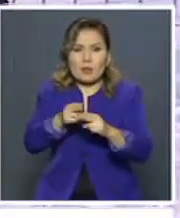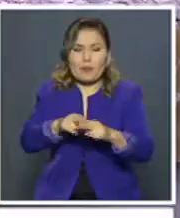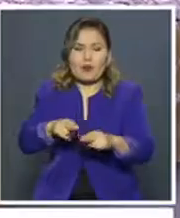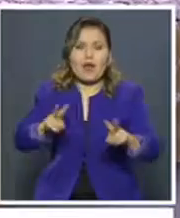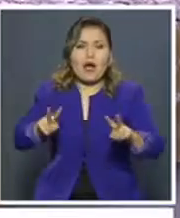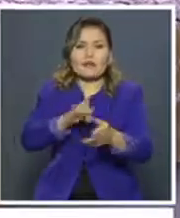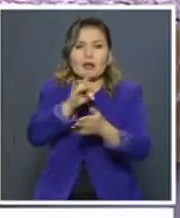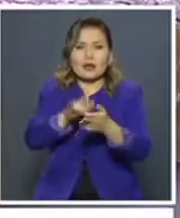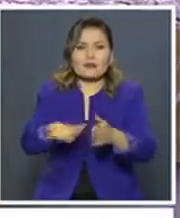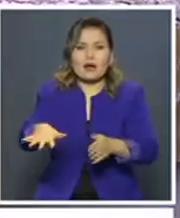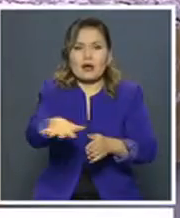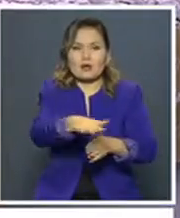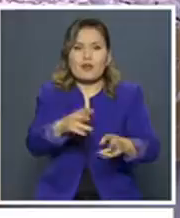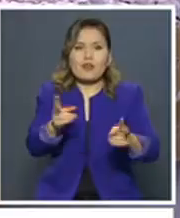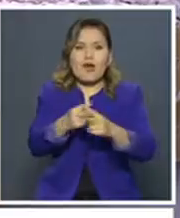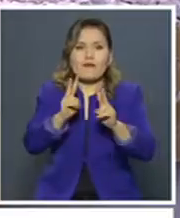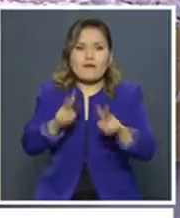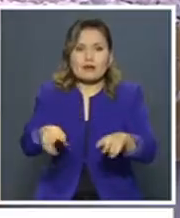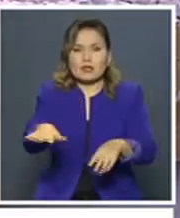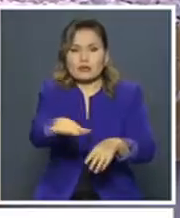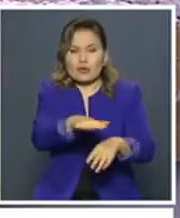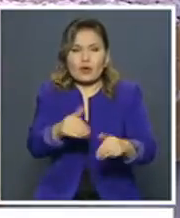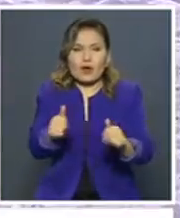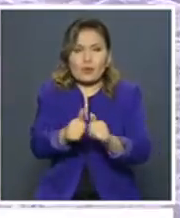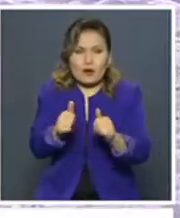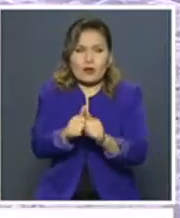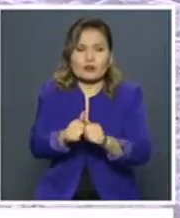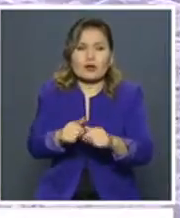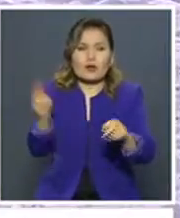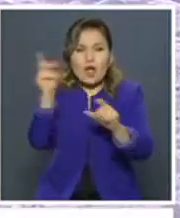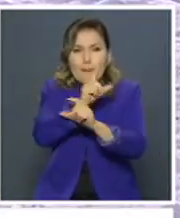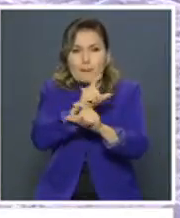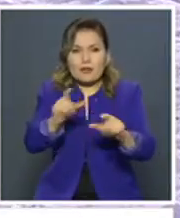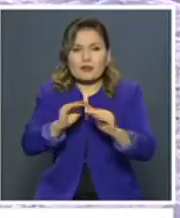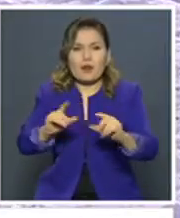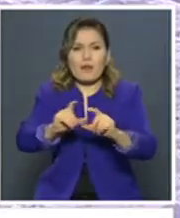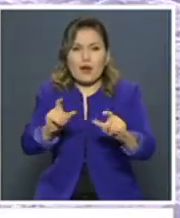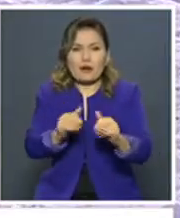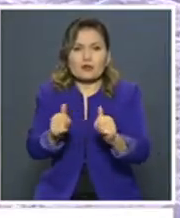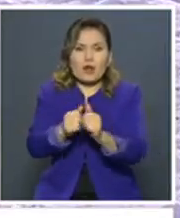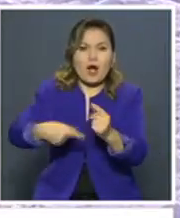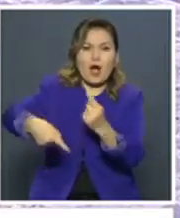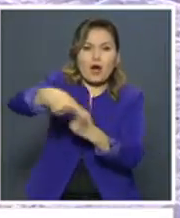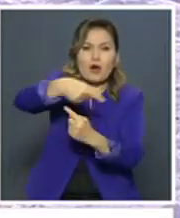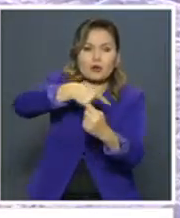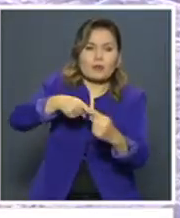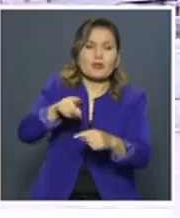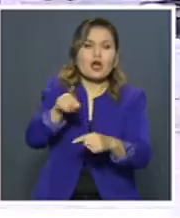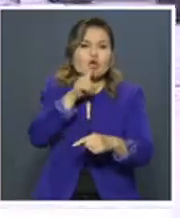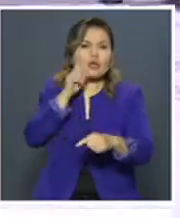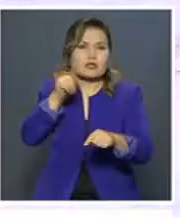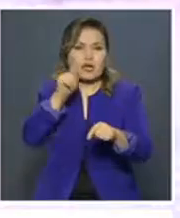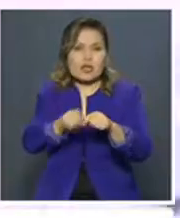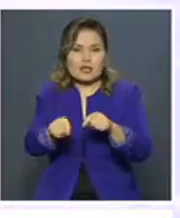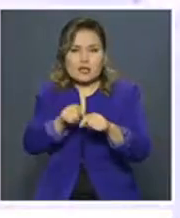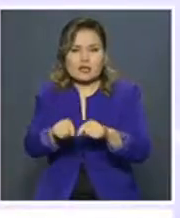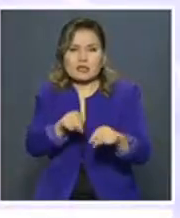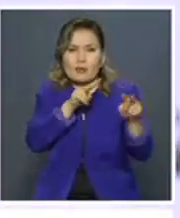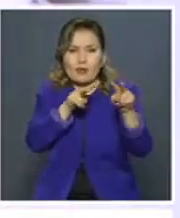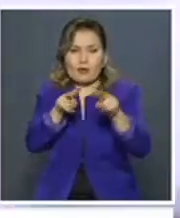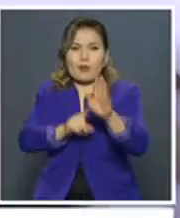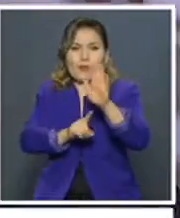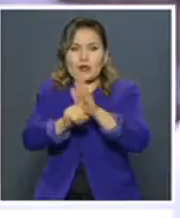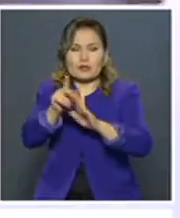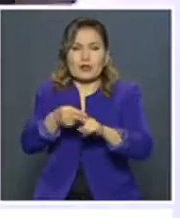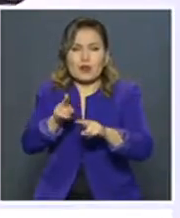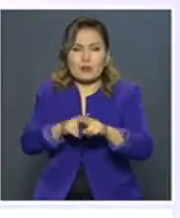мен ескі вокзал айналасын аралады. Әсіресе мектеп, балабақша және спорт кешендері аумағын мұқият шолып шығатындарын жеткізді. Шолай